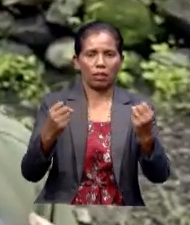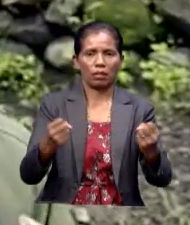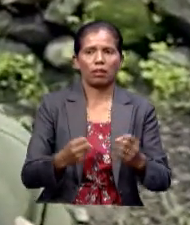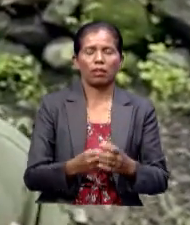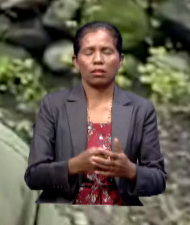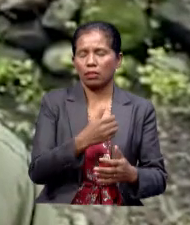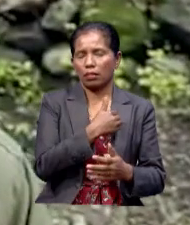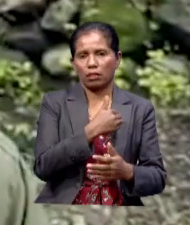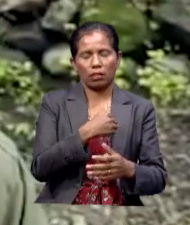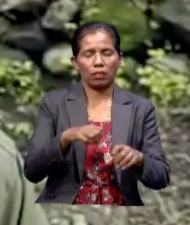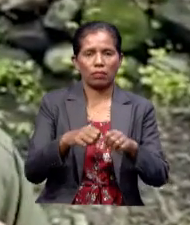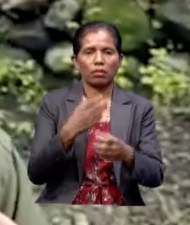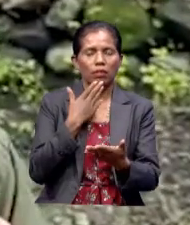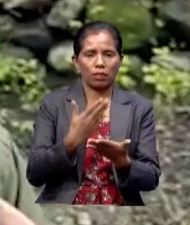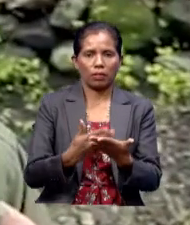sedap dia